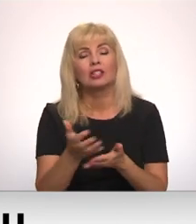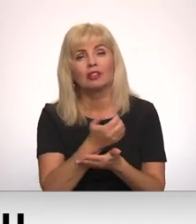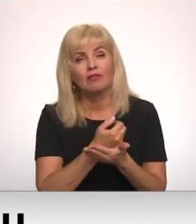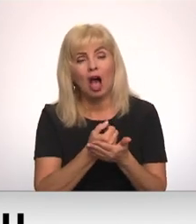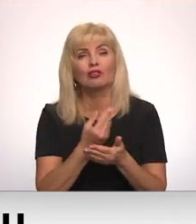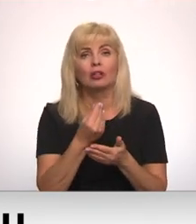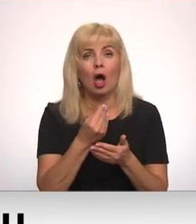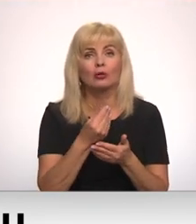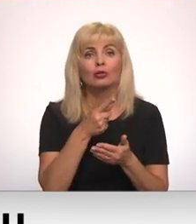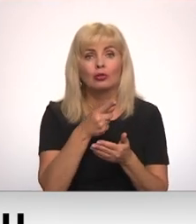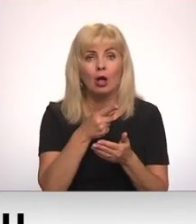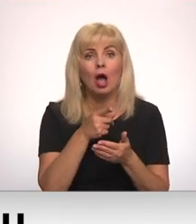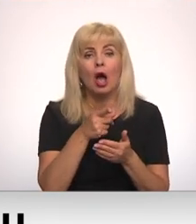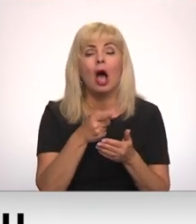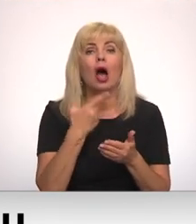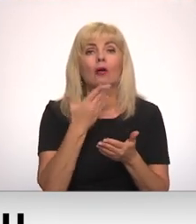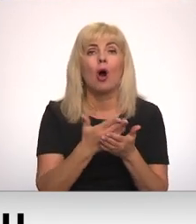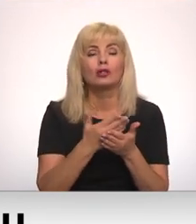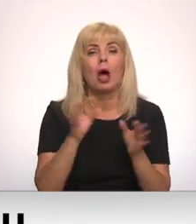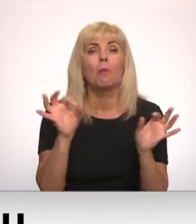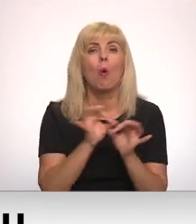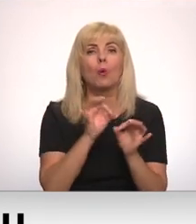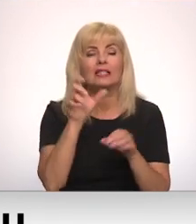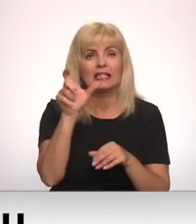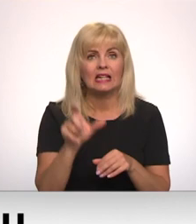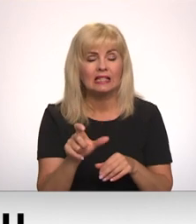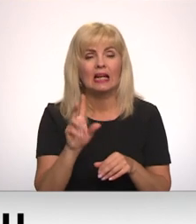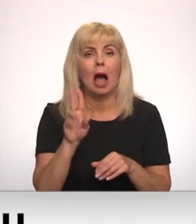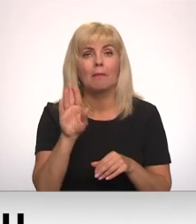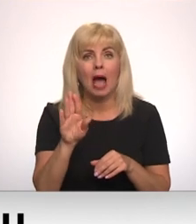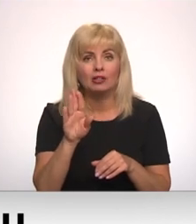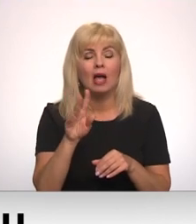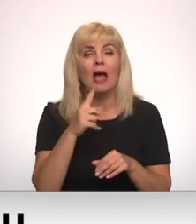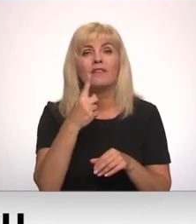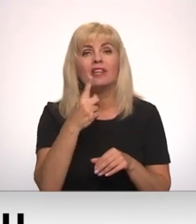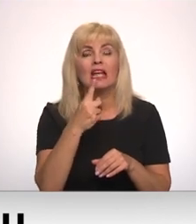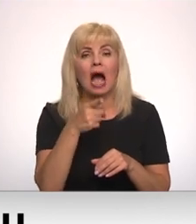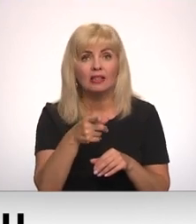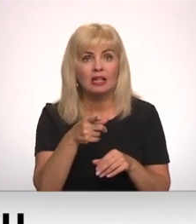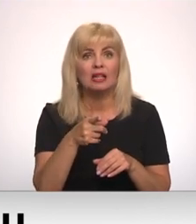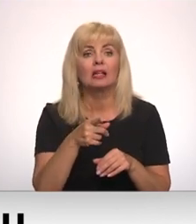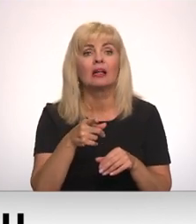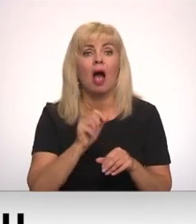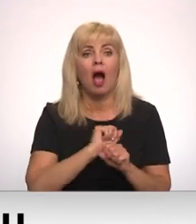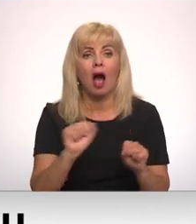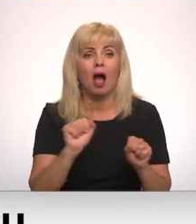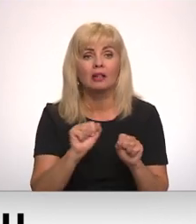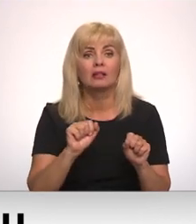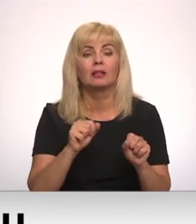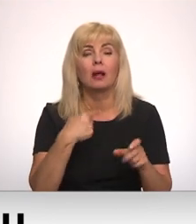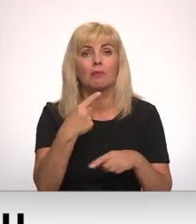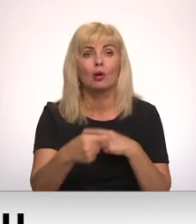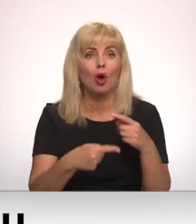koncertu iniciators ir mūziķis Matīs Bērs. Ideja par šādām asinsdonoru dienas svinībām attīstīsies ātri. Pats esmu ļoti